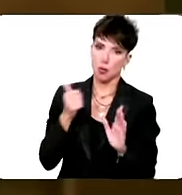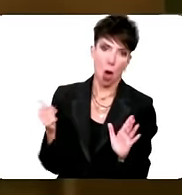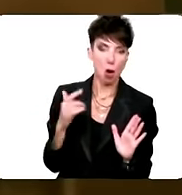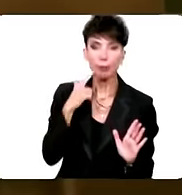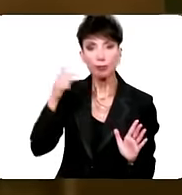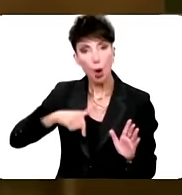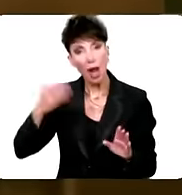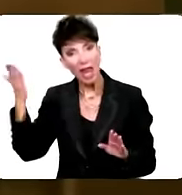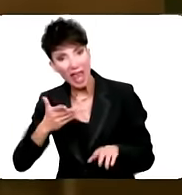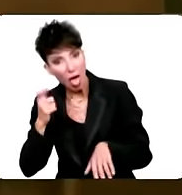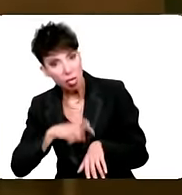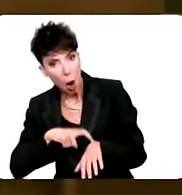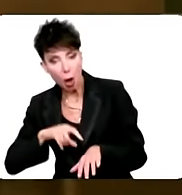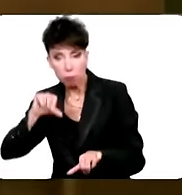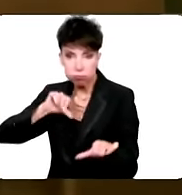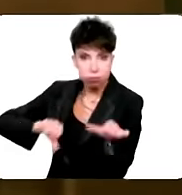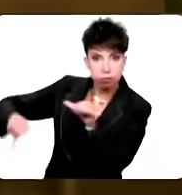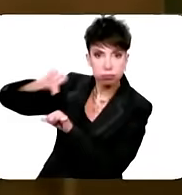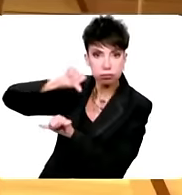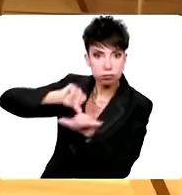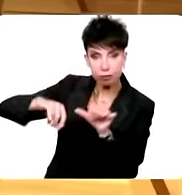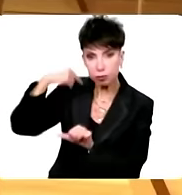γίνουν σημαντικές αλλαγές προσώπων πλέον.